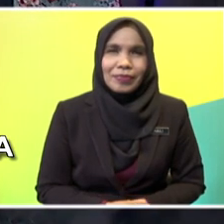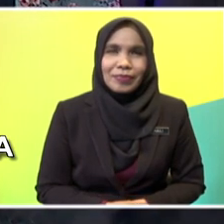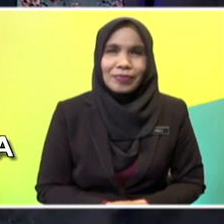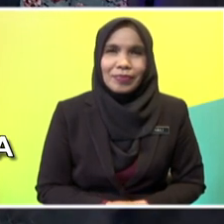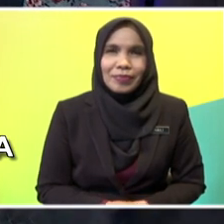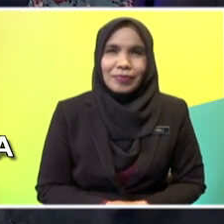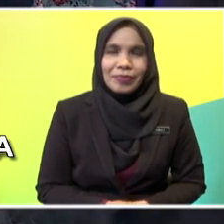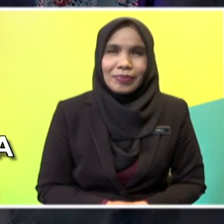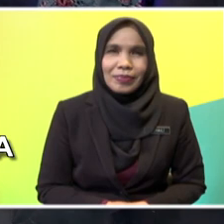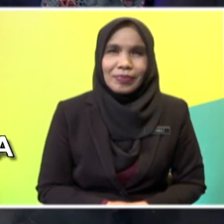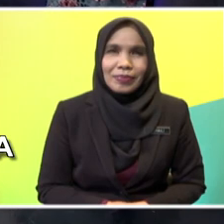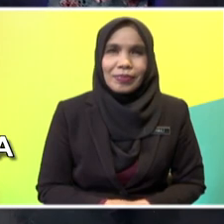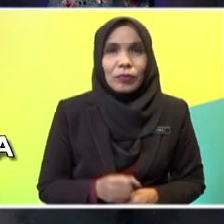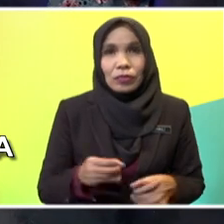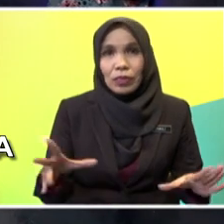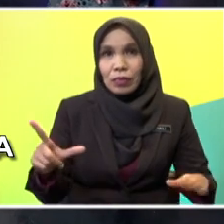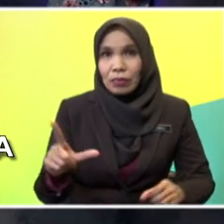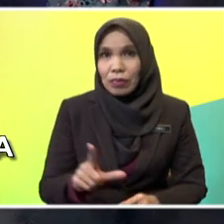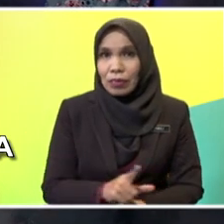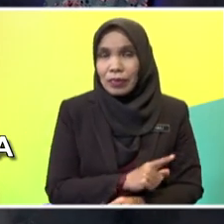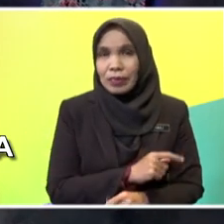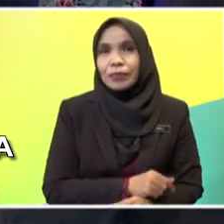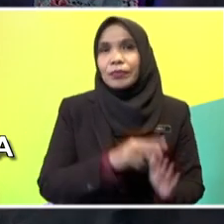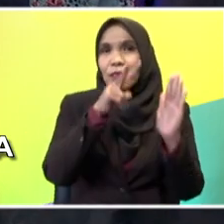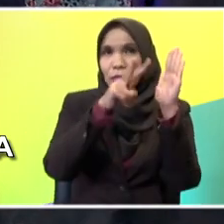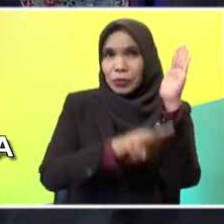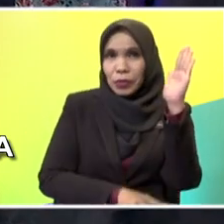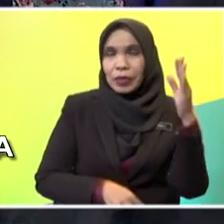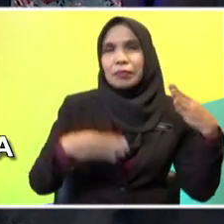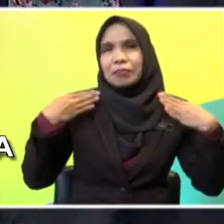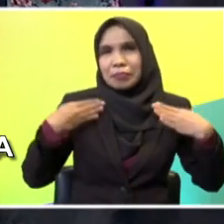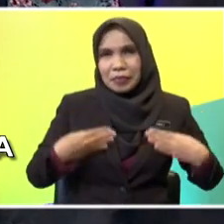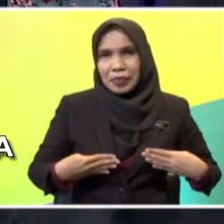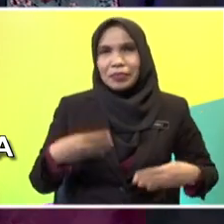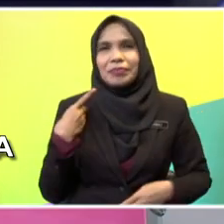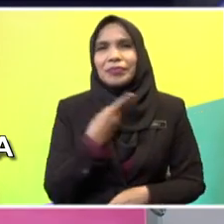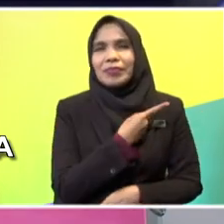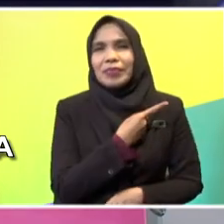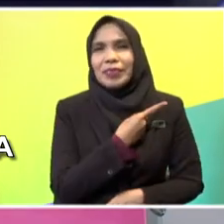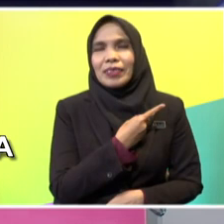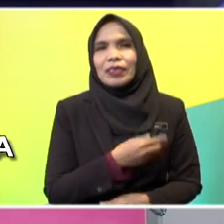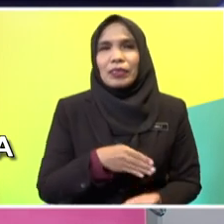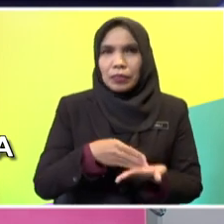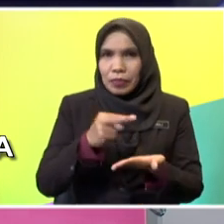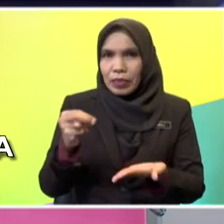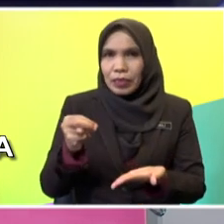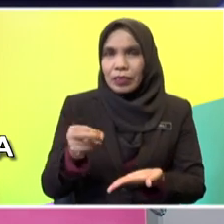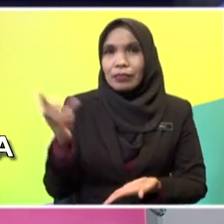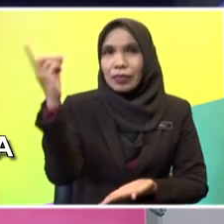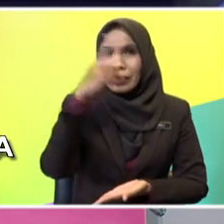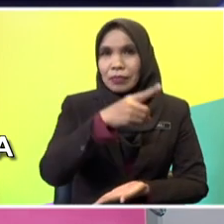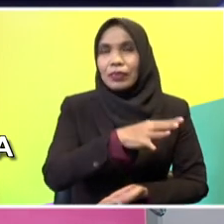Baik. Kita dah lengkap pola blouse kita di bahagian hadapan dan juga di bahagian